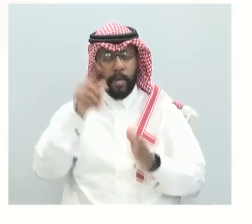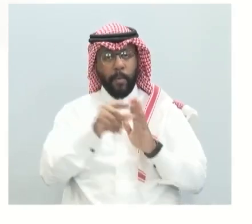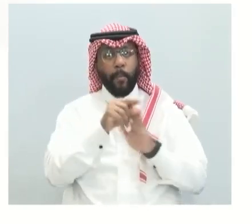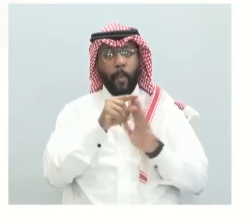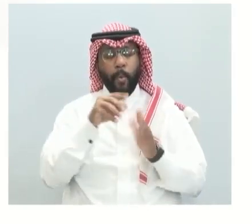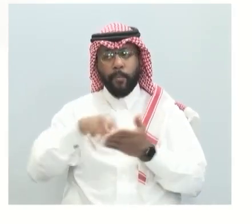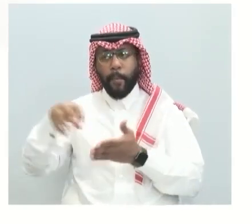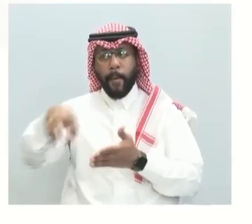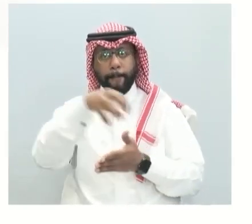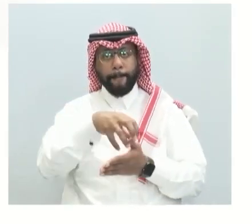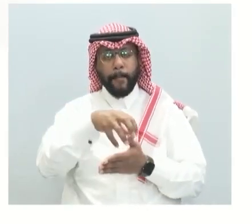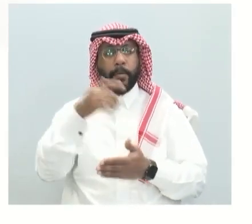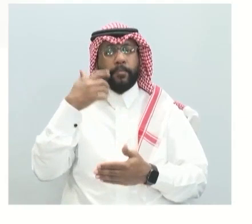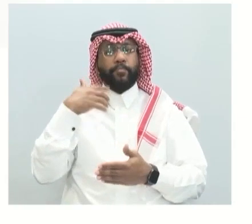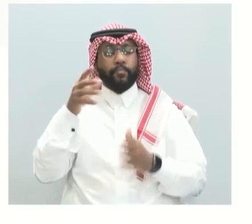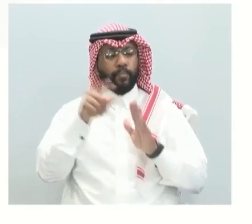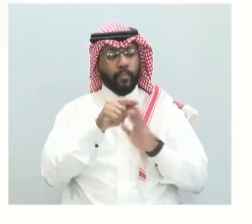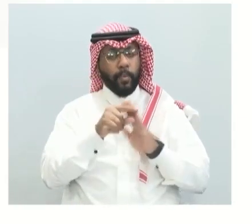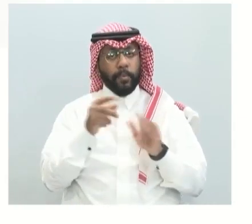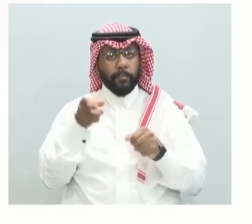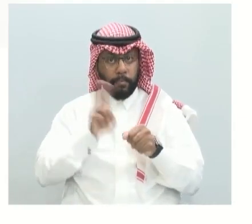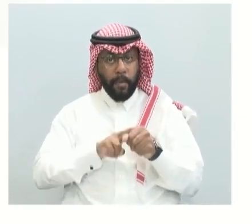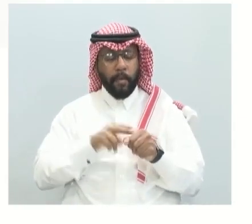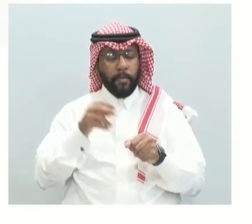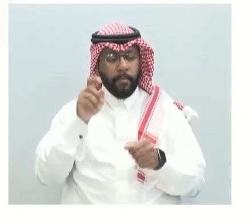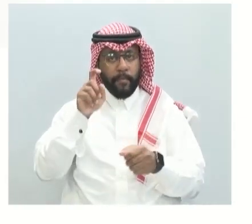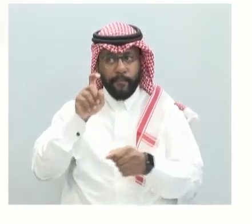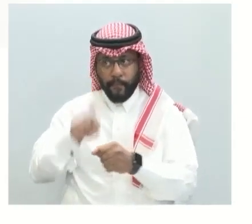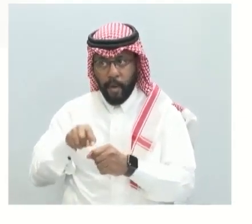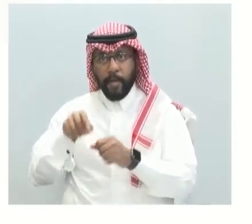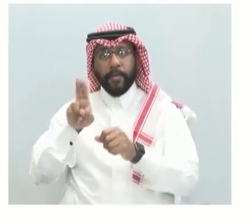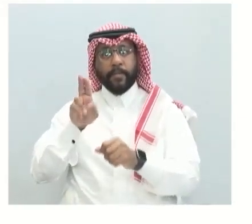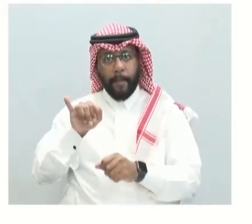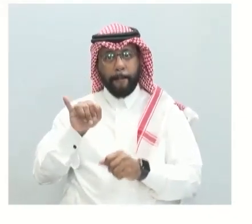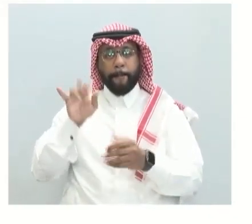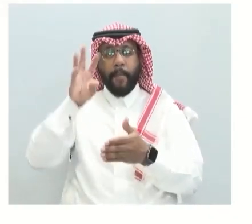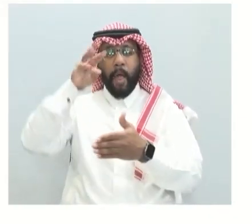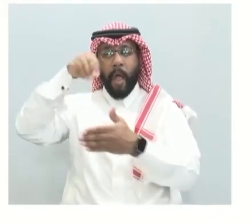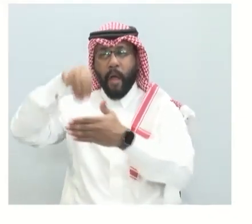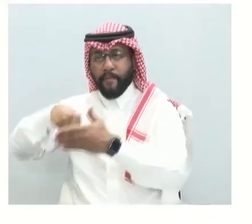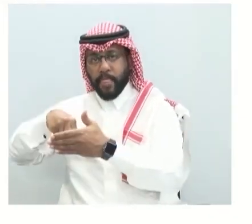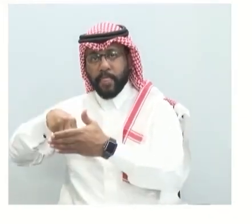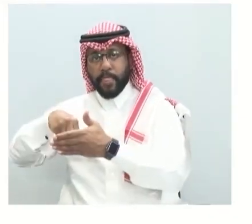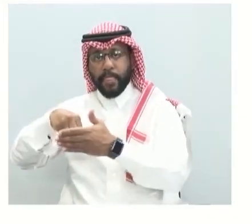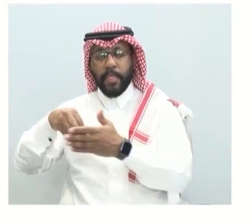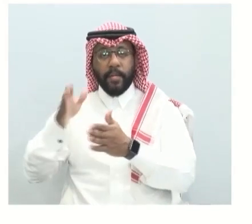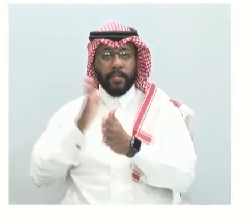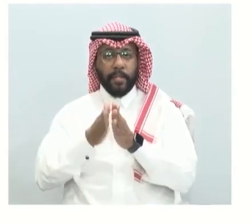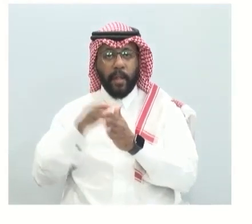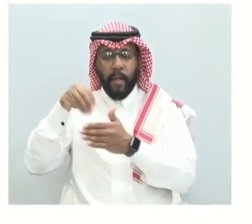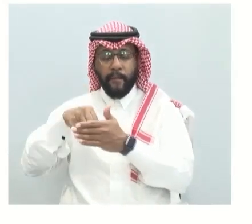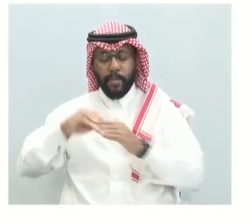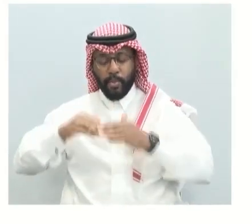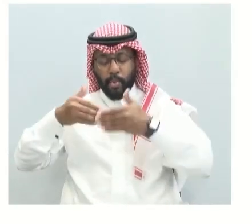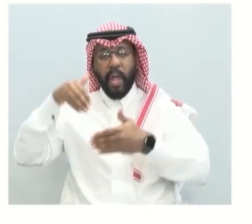واستطيع اعاده تسميه اسم الموقع وبعدها اقوم بالضغط على تم يتم حفظ الموقع الى قائمه المفضله في جهاز